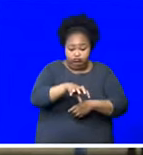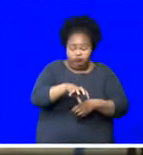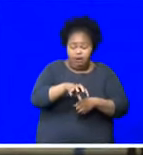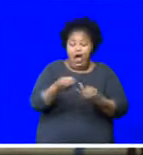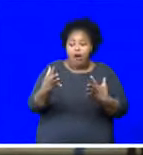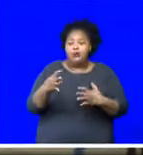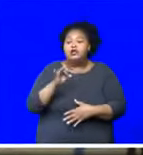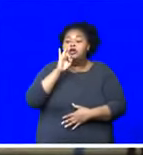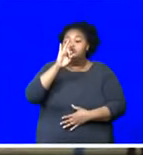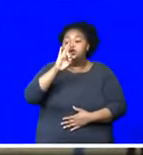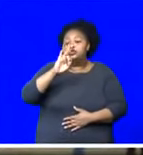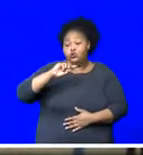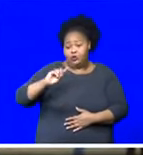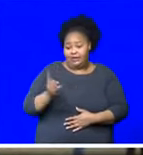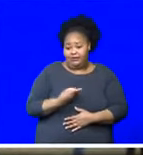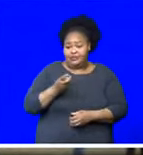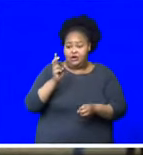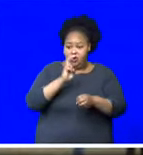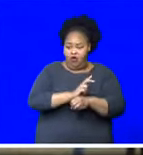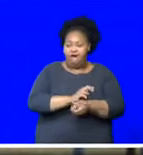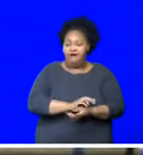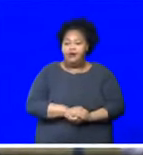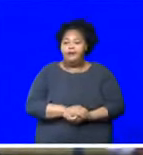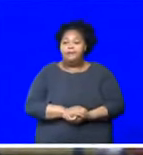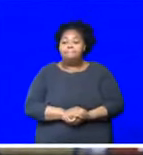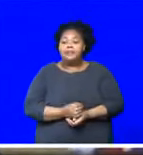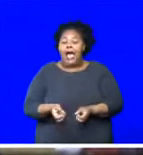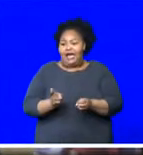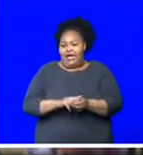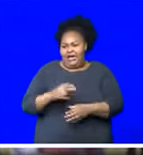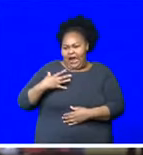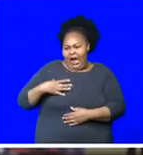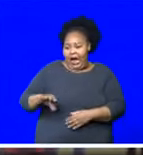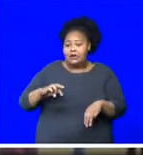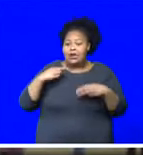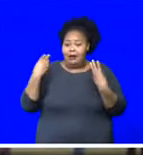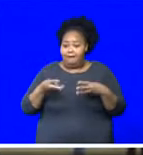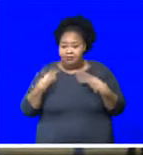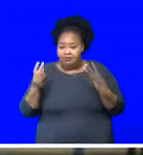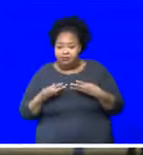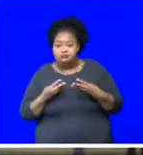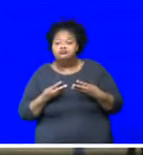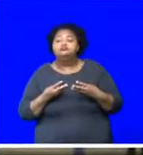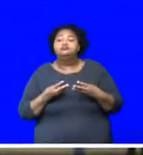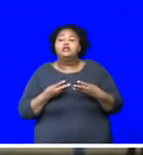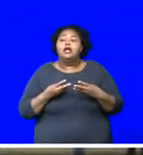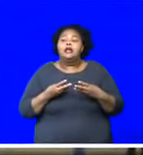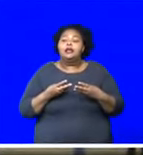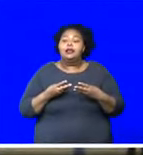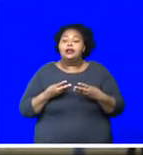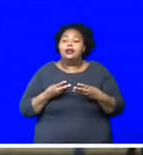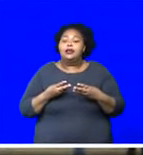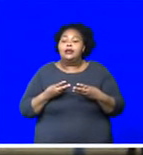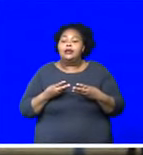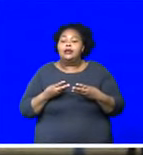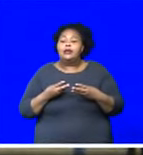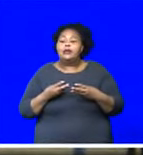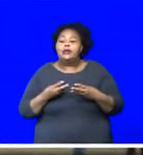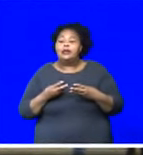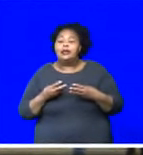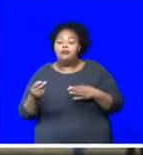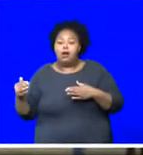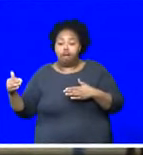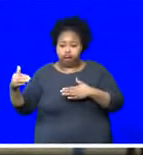22,000 sitawusitakala direct. Bese-ke sekuba-ke nesive-ke lesitawusitakala ngokuthi siyendlule emaphalaleni. Lokusho ukuthi nje